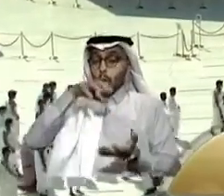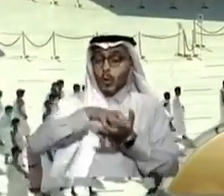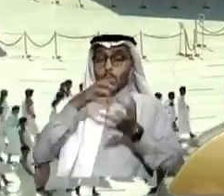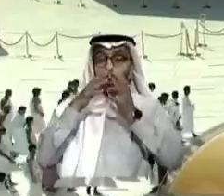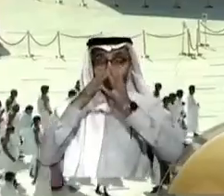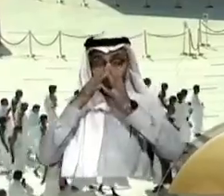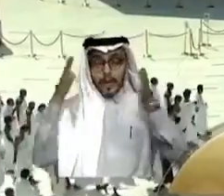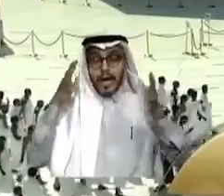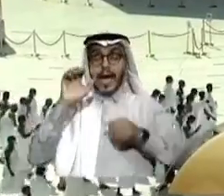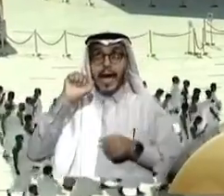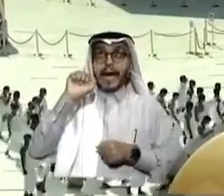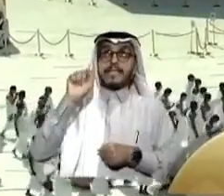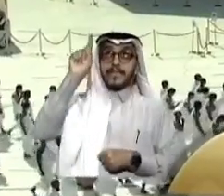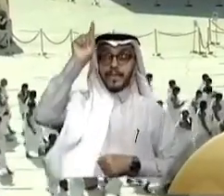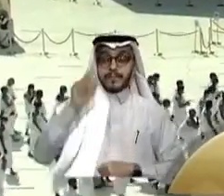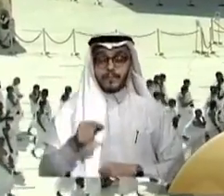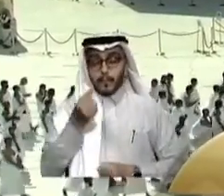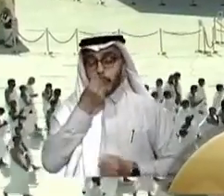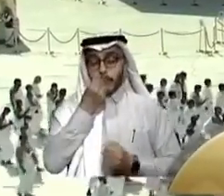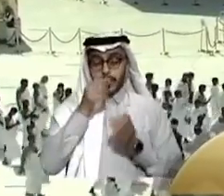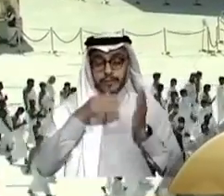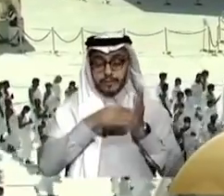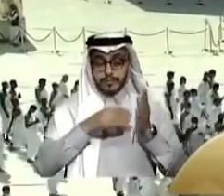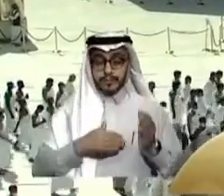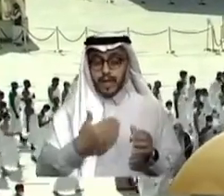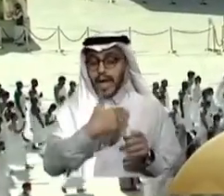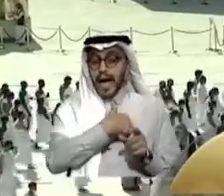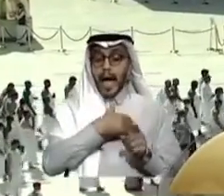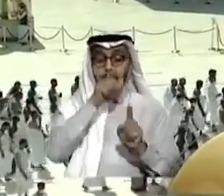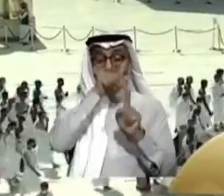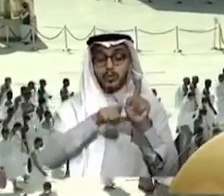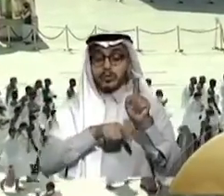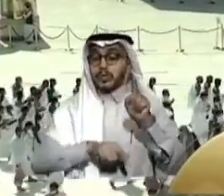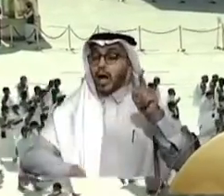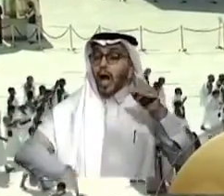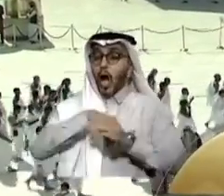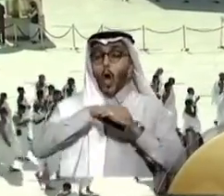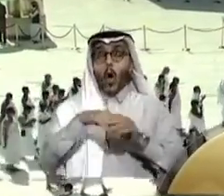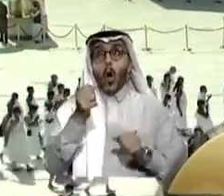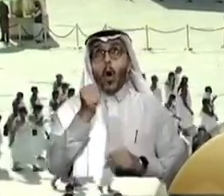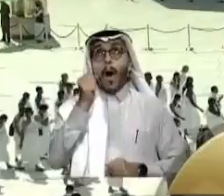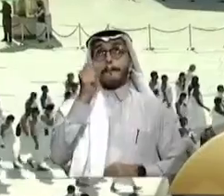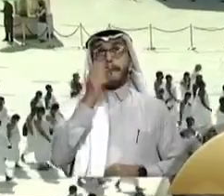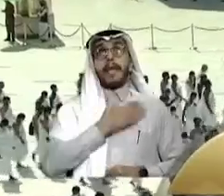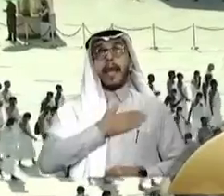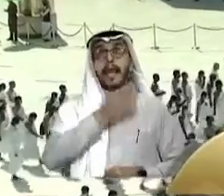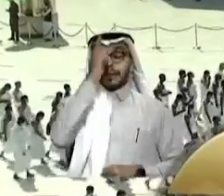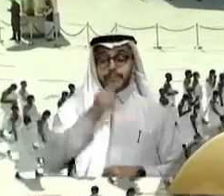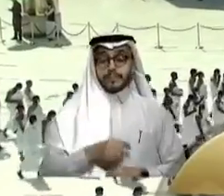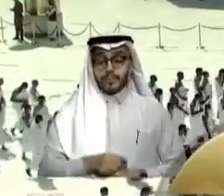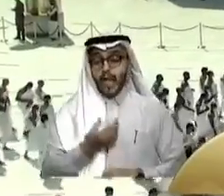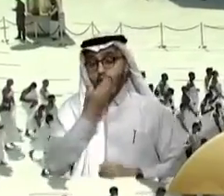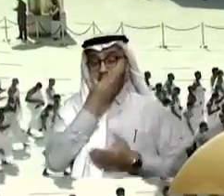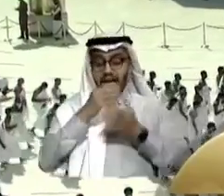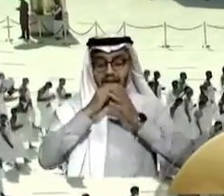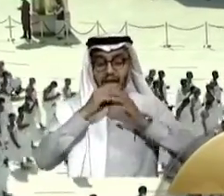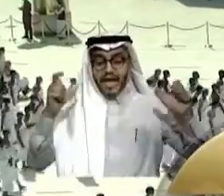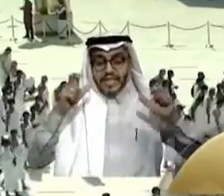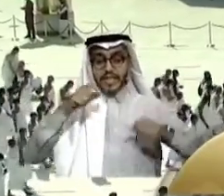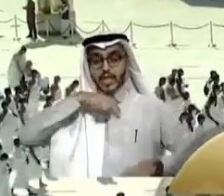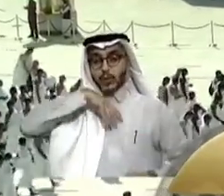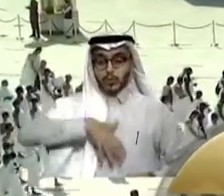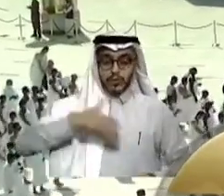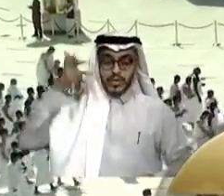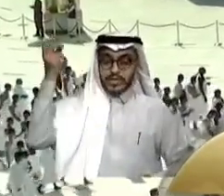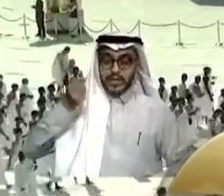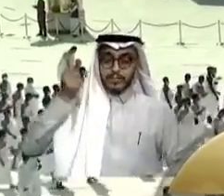كبرى. قال تعالى: والذين آمنوا أشد حبا لله، وقال المصطفى صلى الله